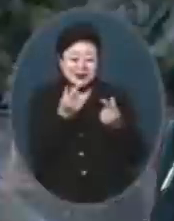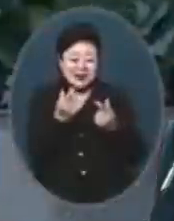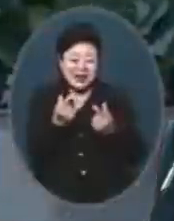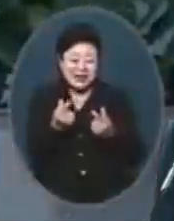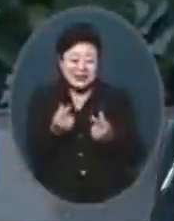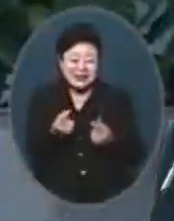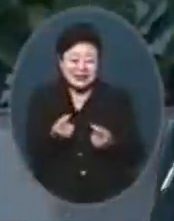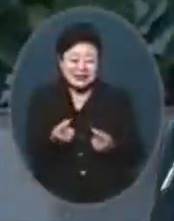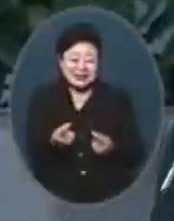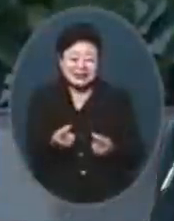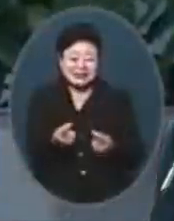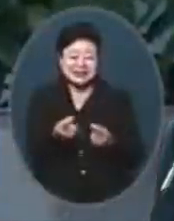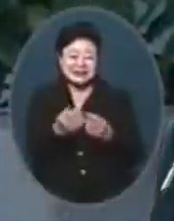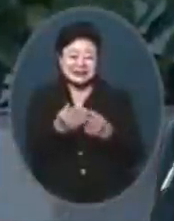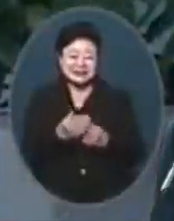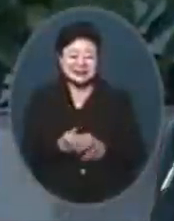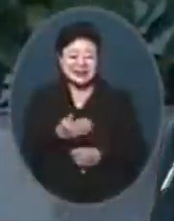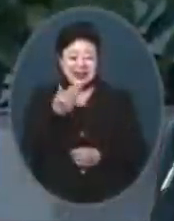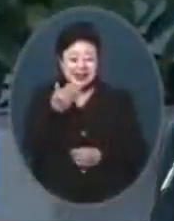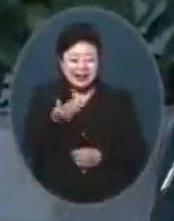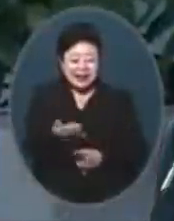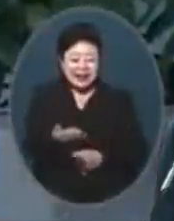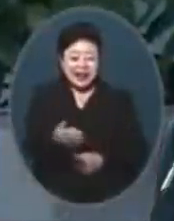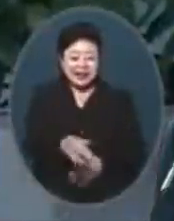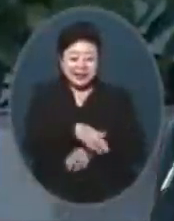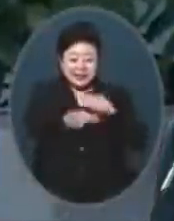잠든 같이